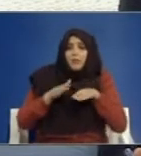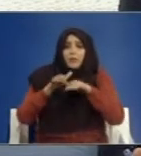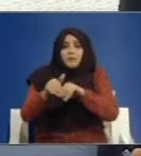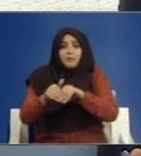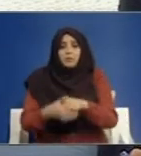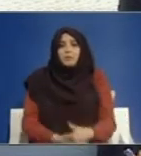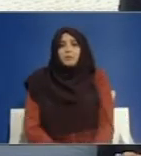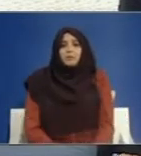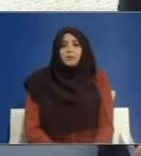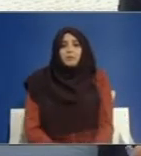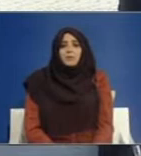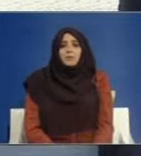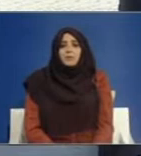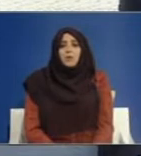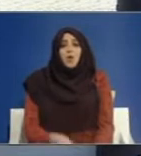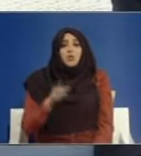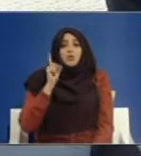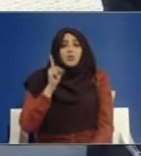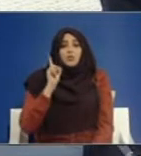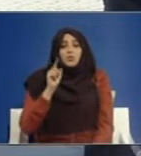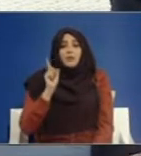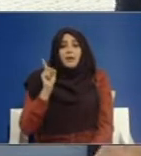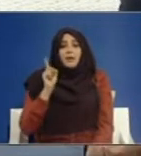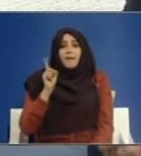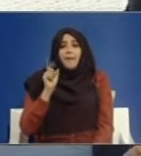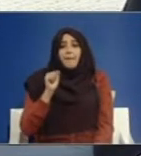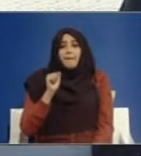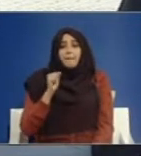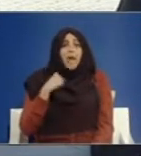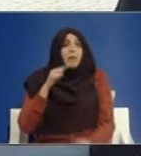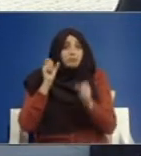ثم الشيء الذي راعها كما يقال في اللغة، يعني الشيء اللي